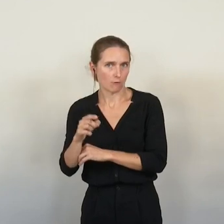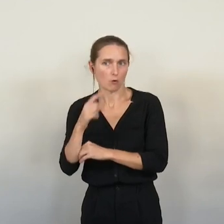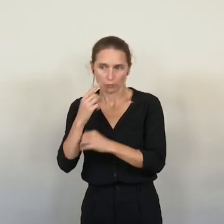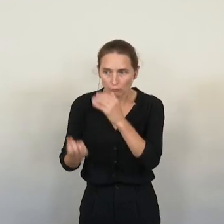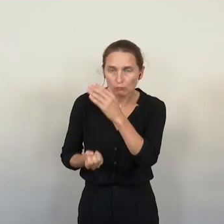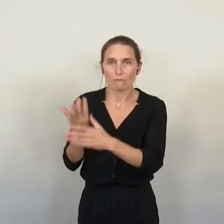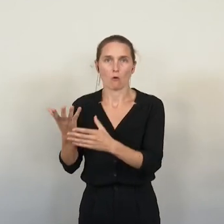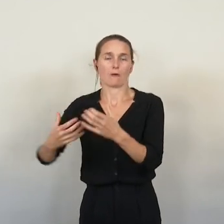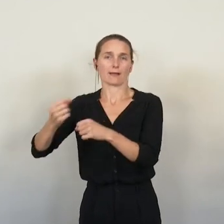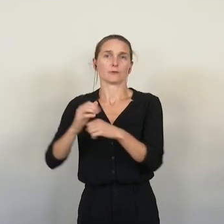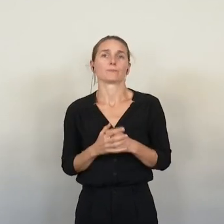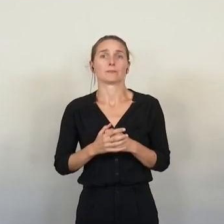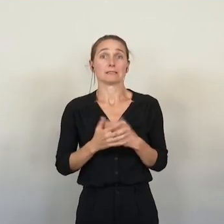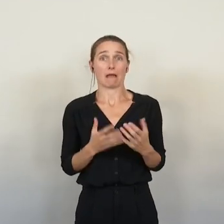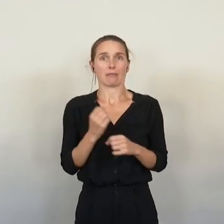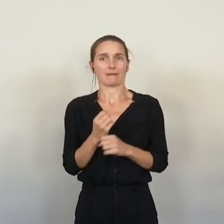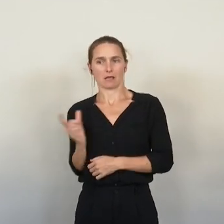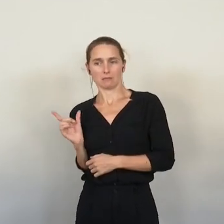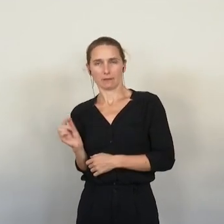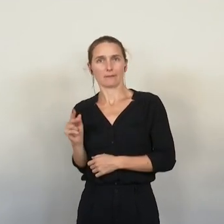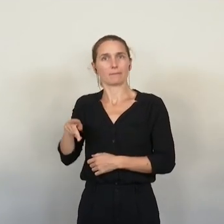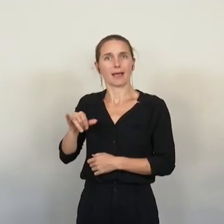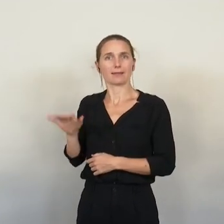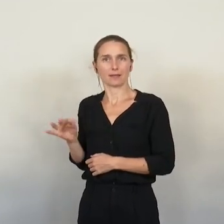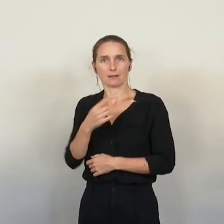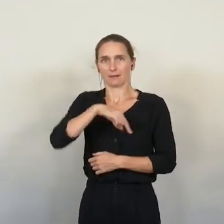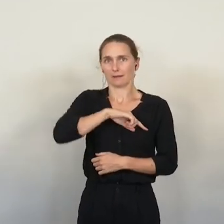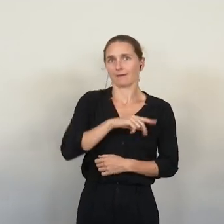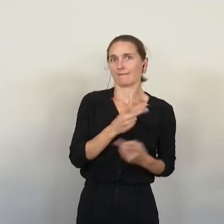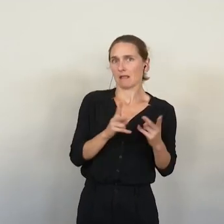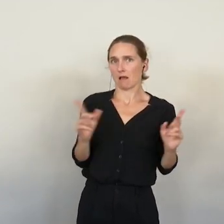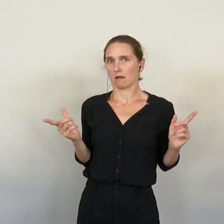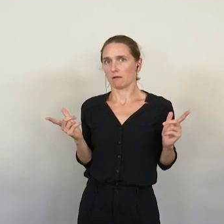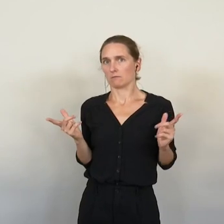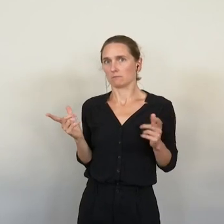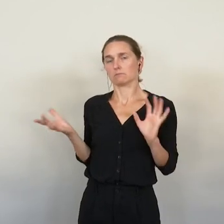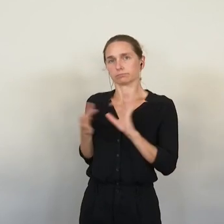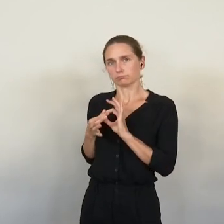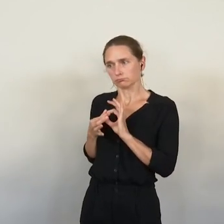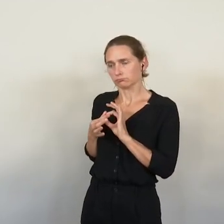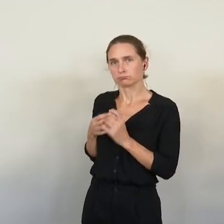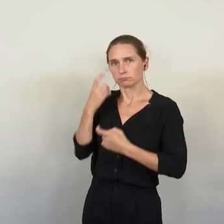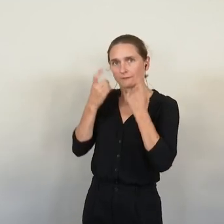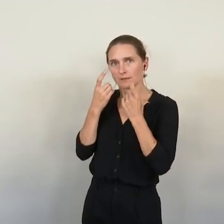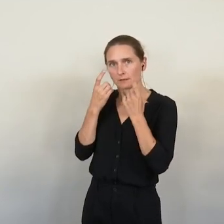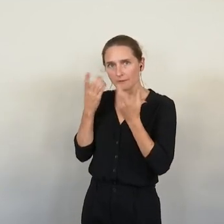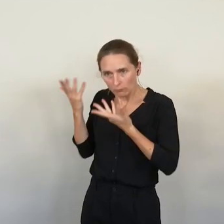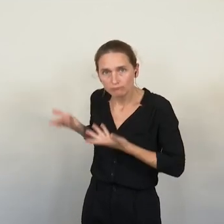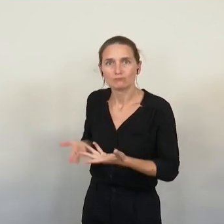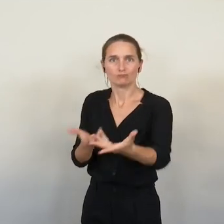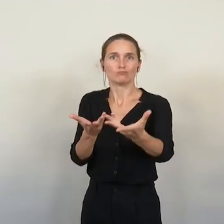sein du PIT fonde les bases de la stratégie alimentaire de la ville de grenob que nous soumettons aujourd'hui à la sagesse du